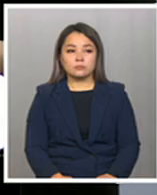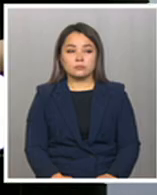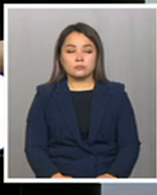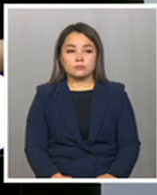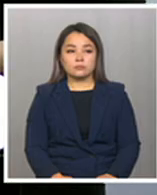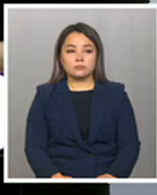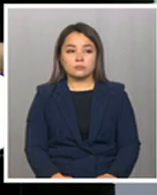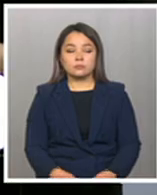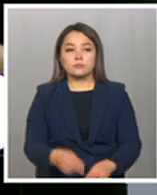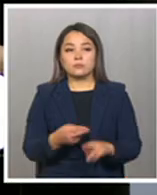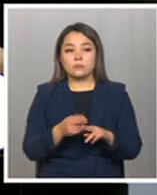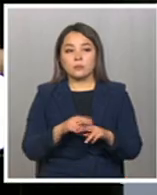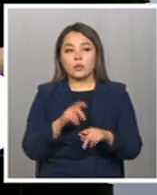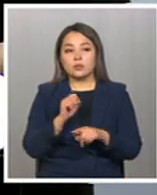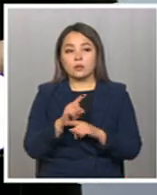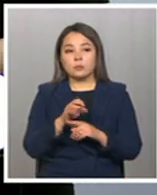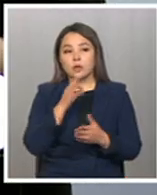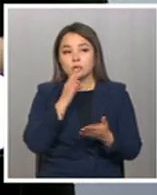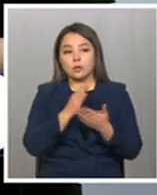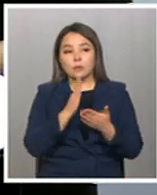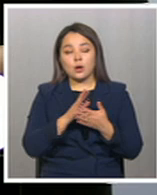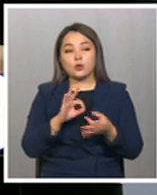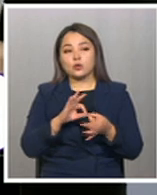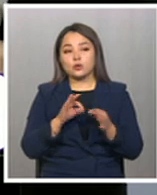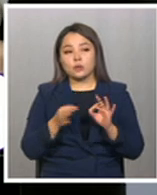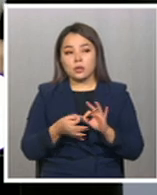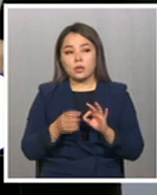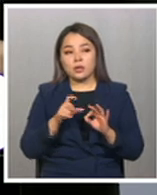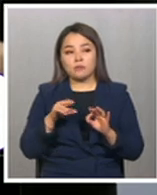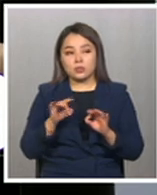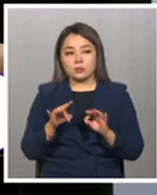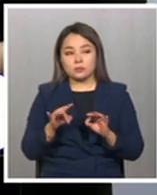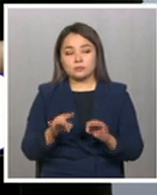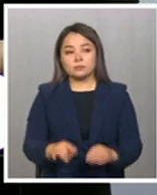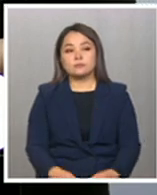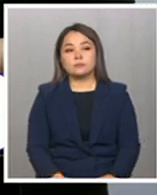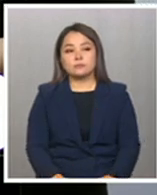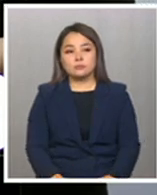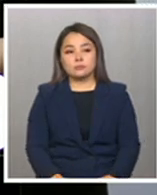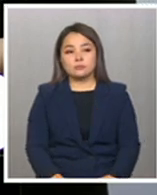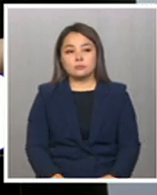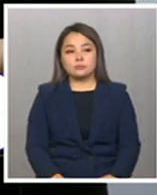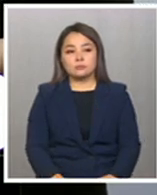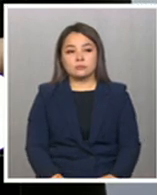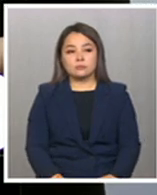Бұл тапсырманың жауабы күрделі эфирлер.